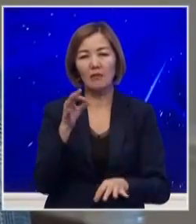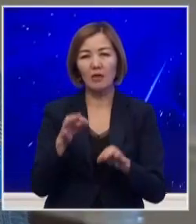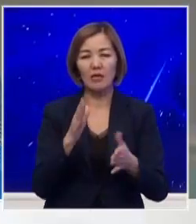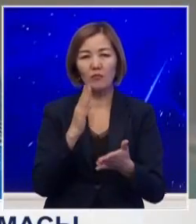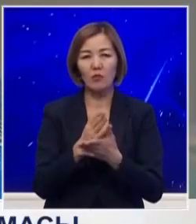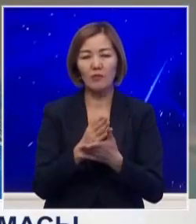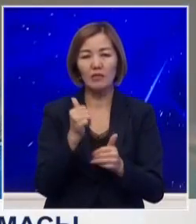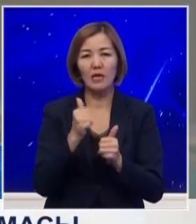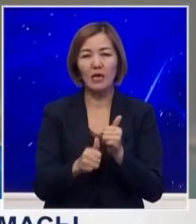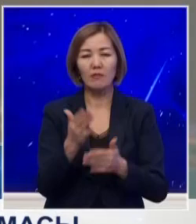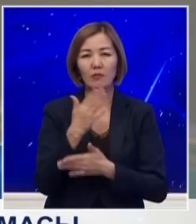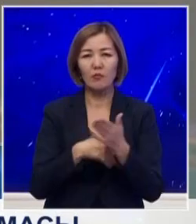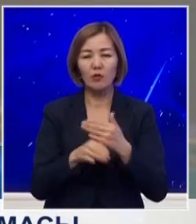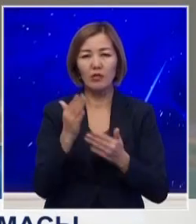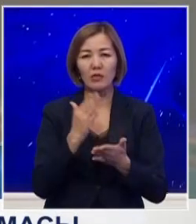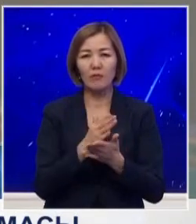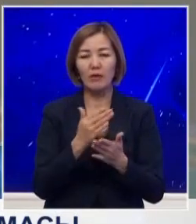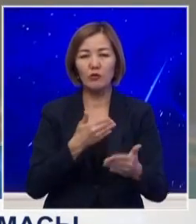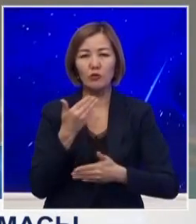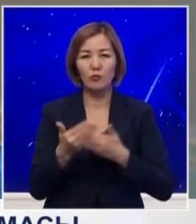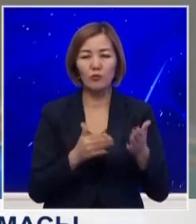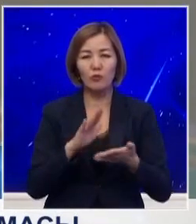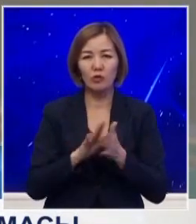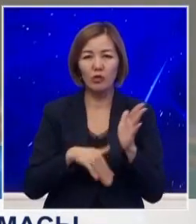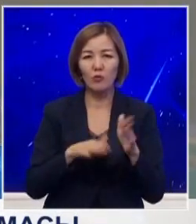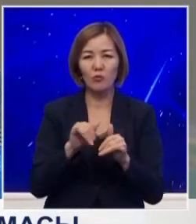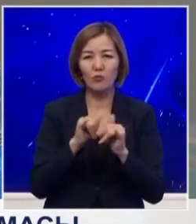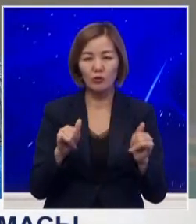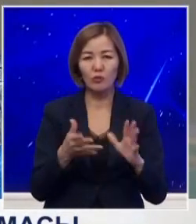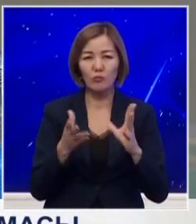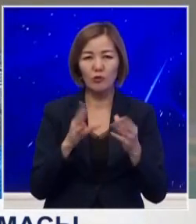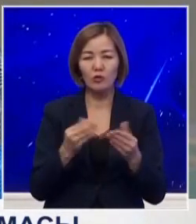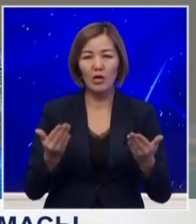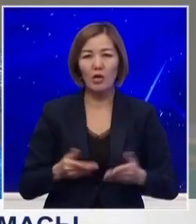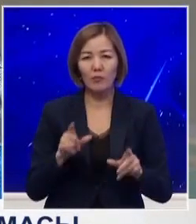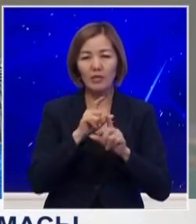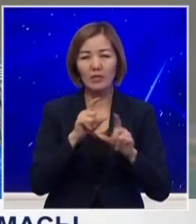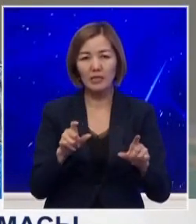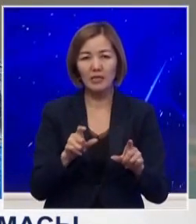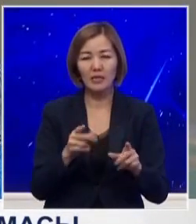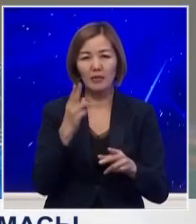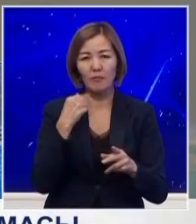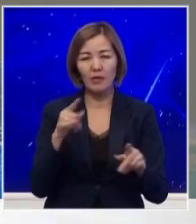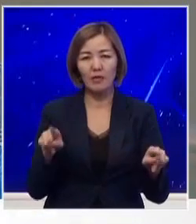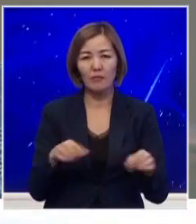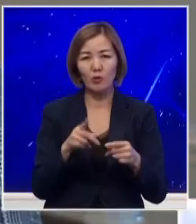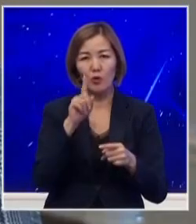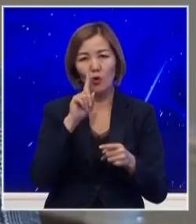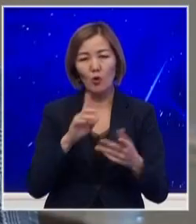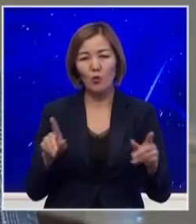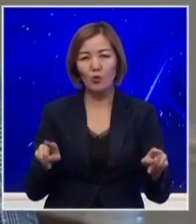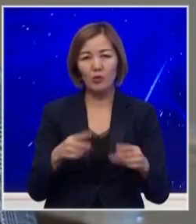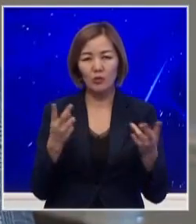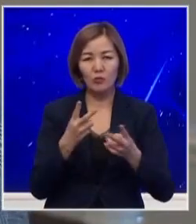Әрбір мүгедектігі бар азаматтардың жүріп тұруына ыңғайлы, яғни әлеуметтік нысандарды бейімдеу, яғни адаптация